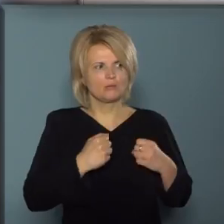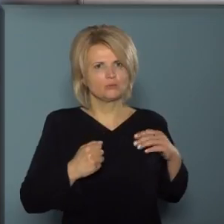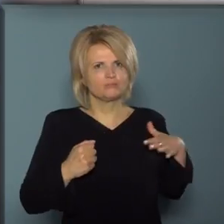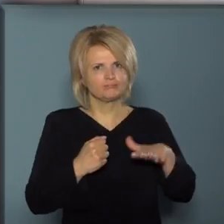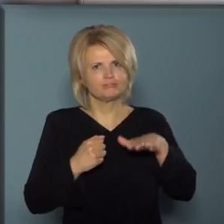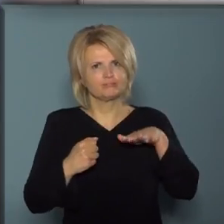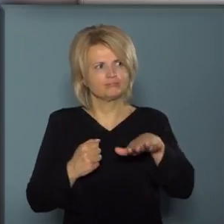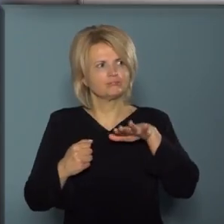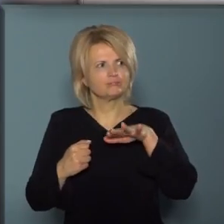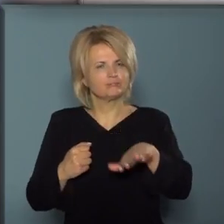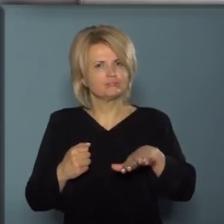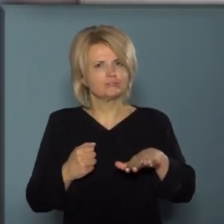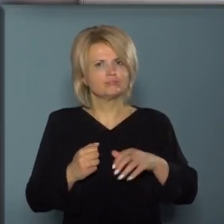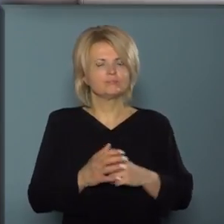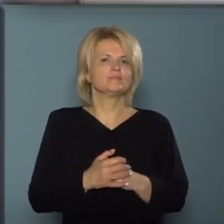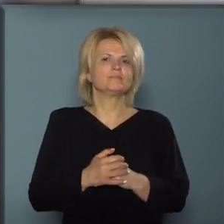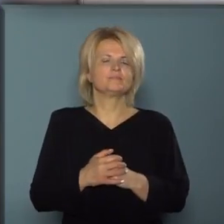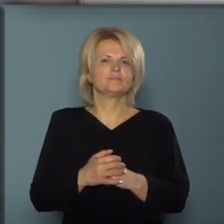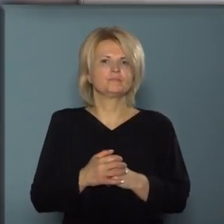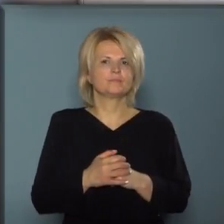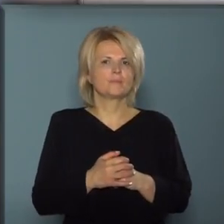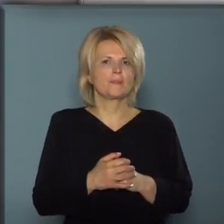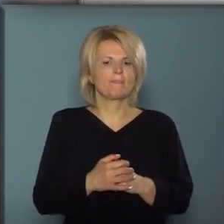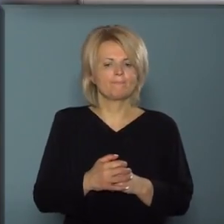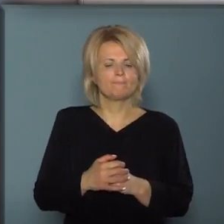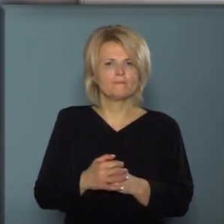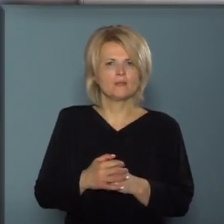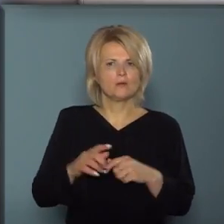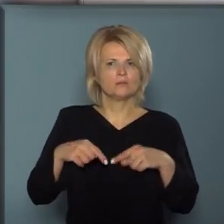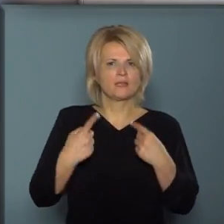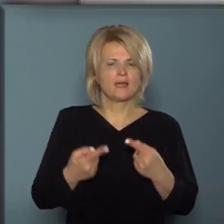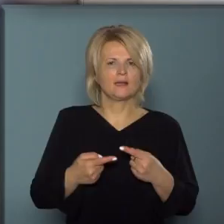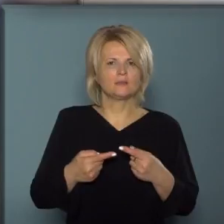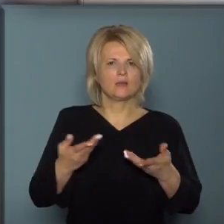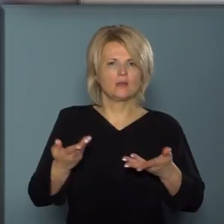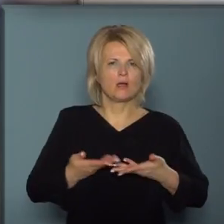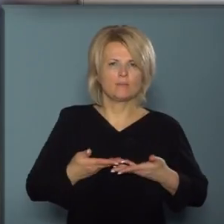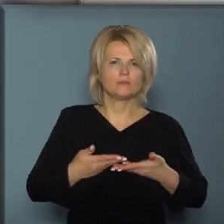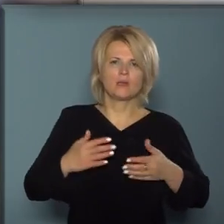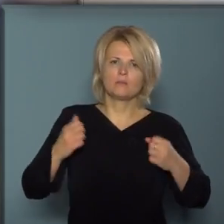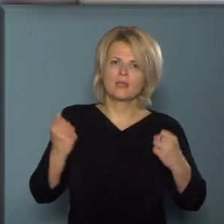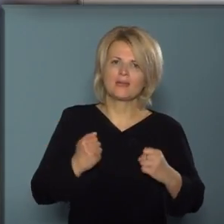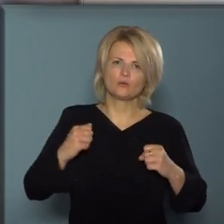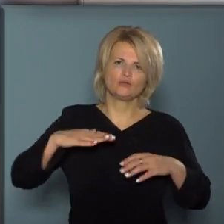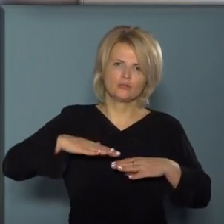nézegettem az autókat, és egyszer csak jött egy nagyon erős érzés, egy nagyon erős gondolat,